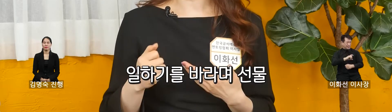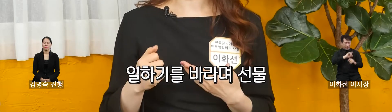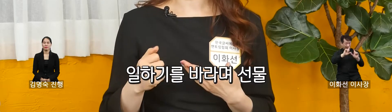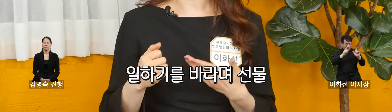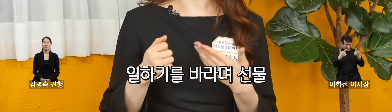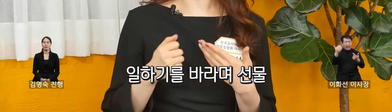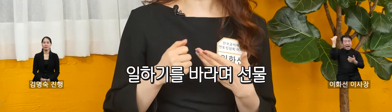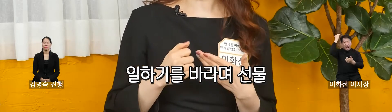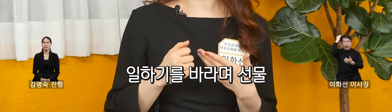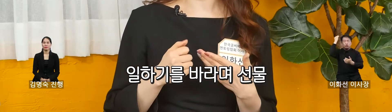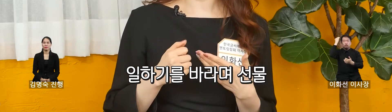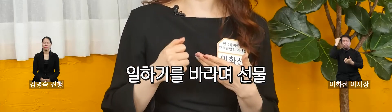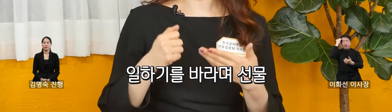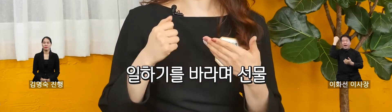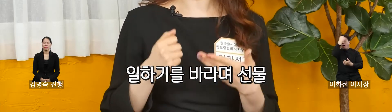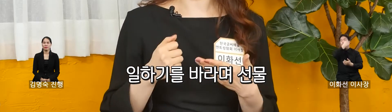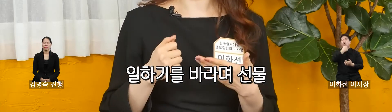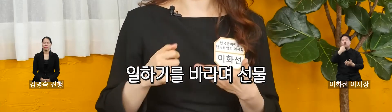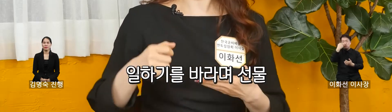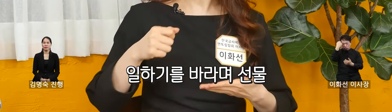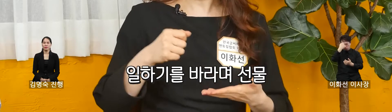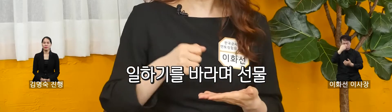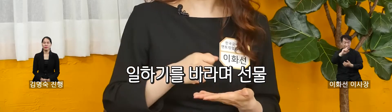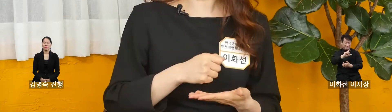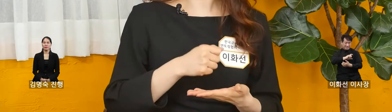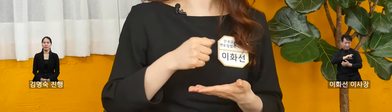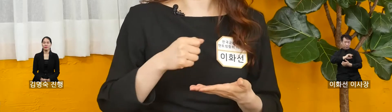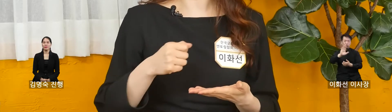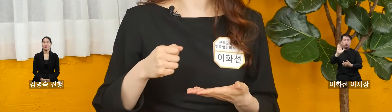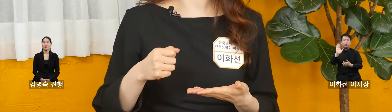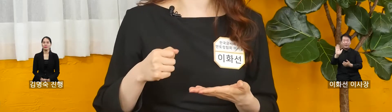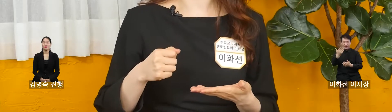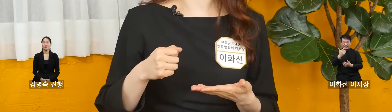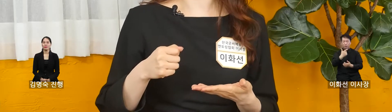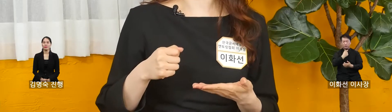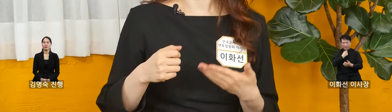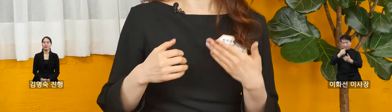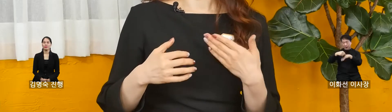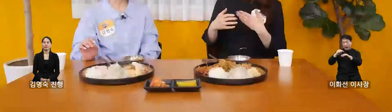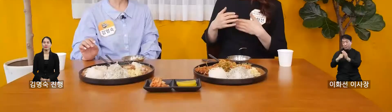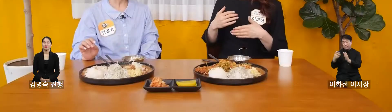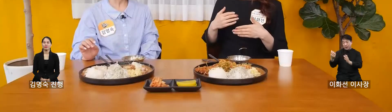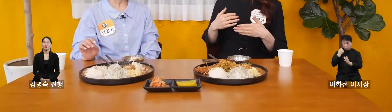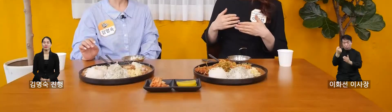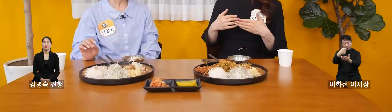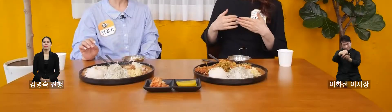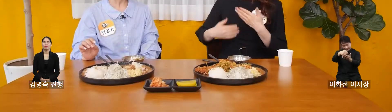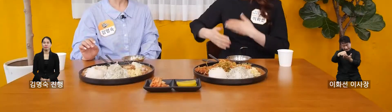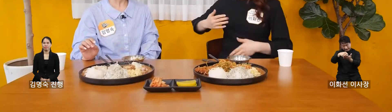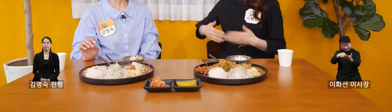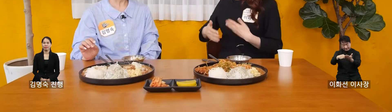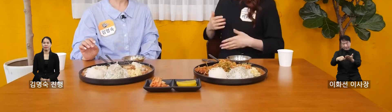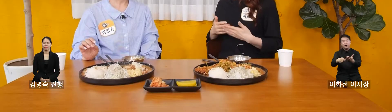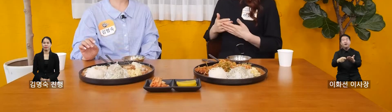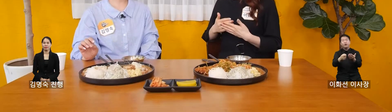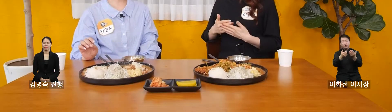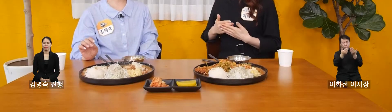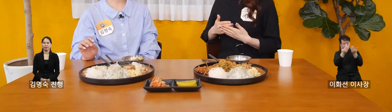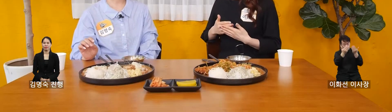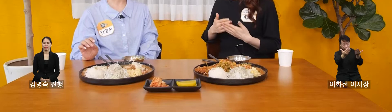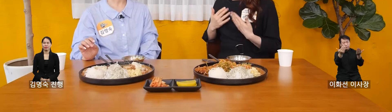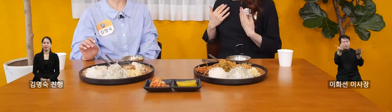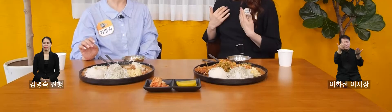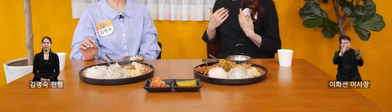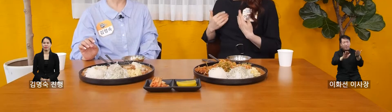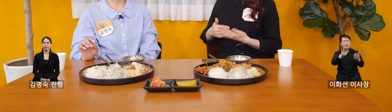대한민국 전체의 얼굴이라는 이름이 되기를 그래 그런 기운을 넣어서 쓰다 보니까 소진이 되더라고요.